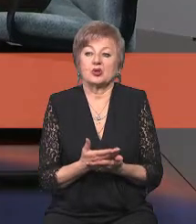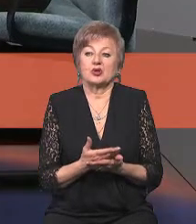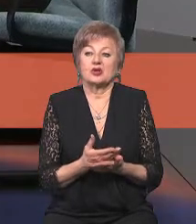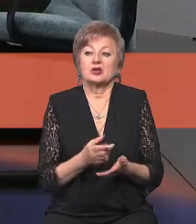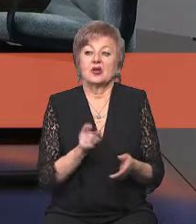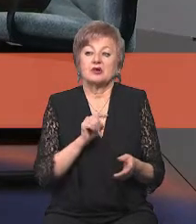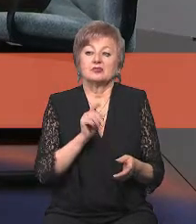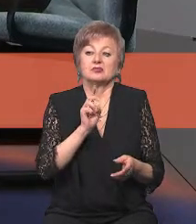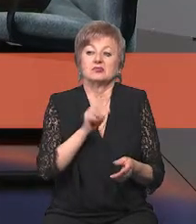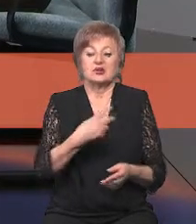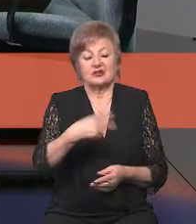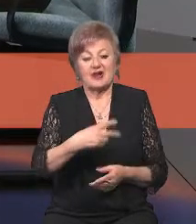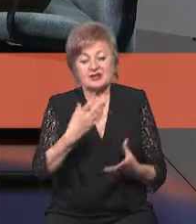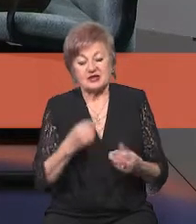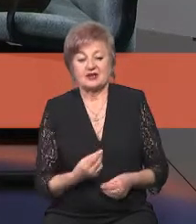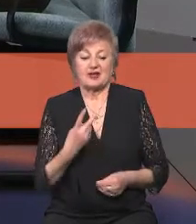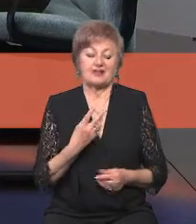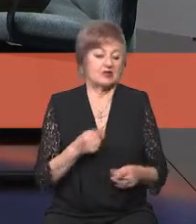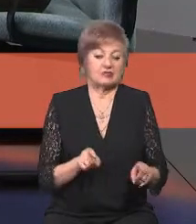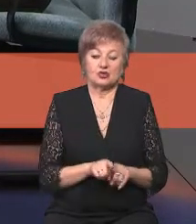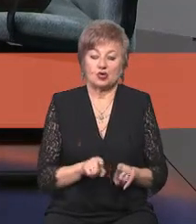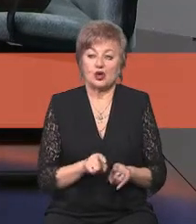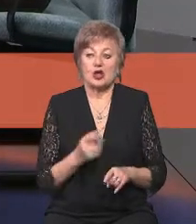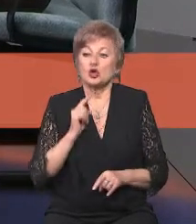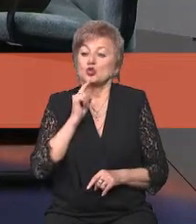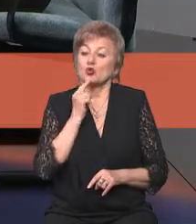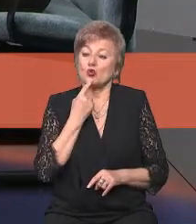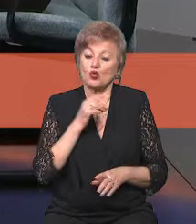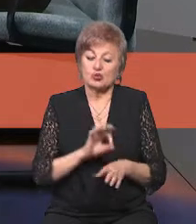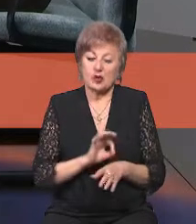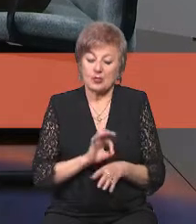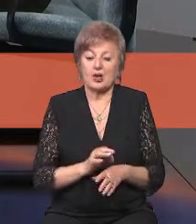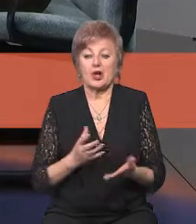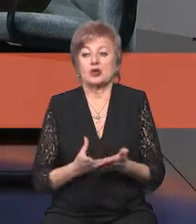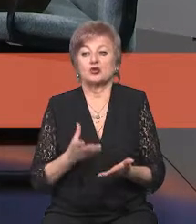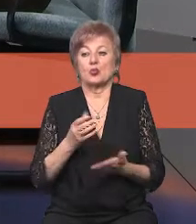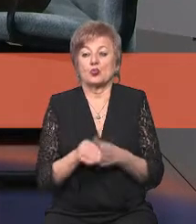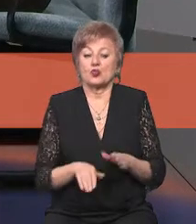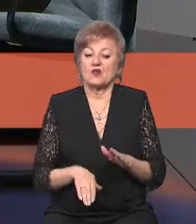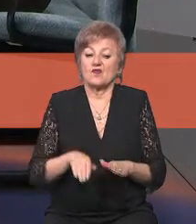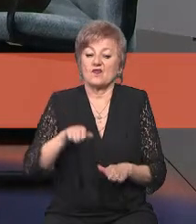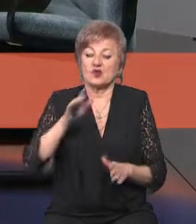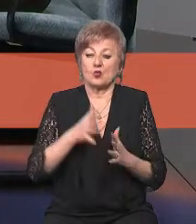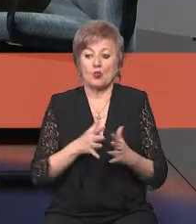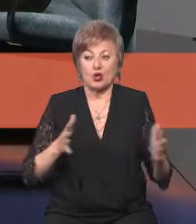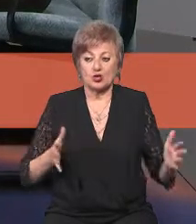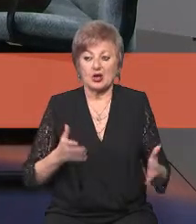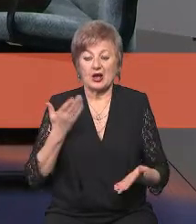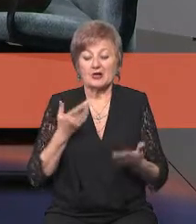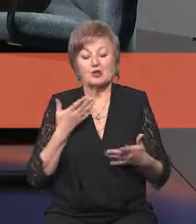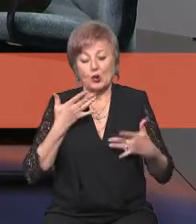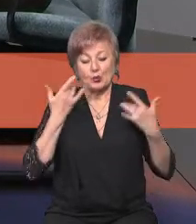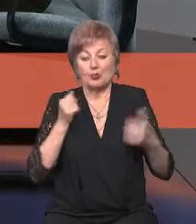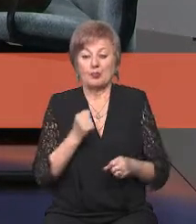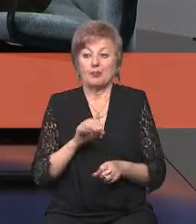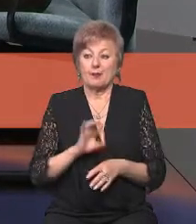буде лежати 20 днів. Якщо у людини складне захворювання, оплата буде вища. Якщо у людини легше